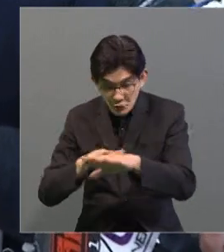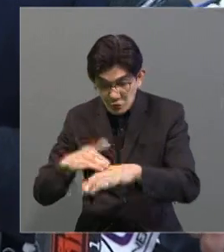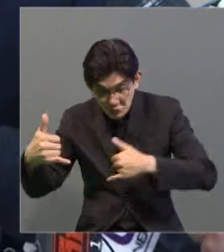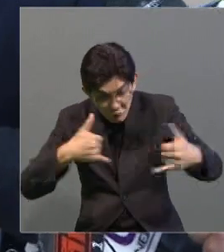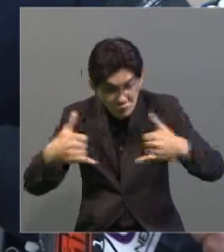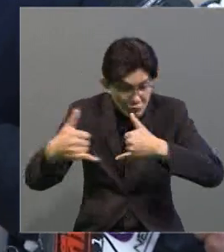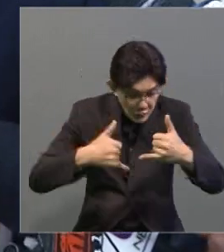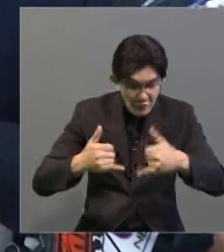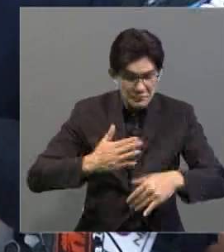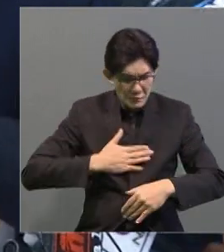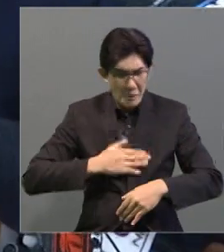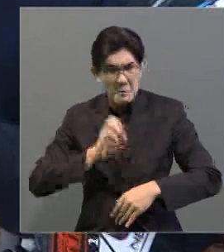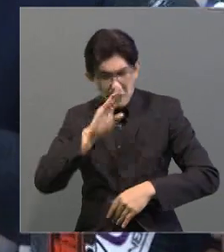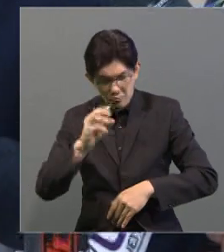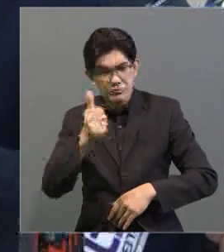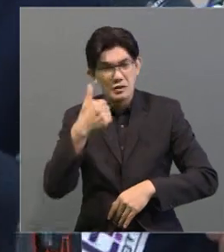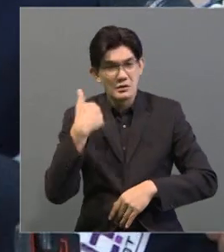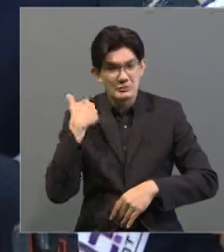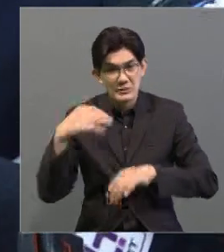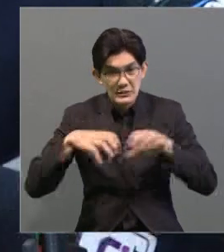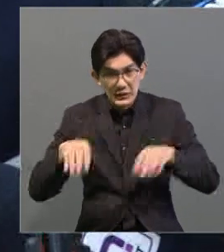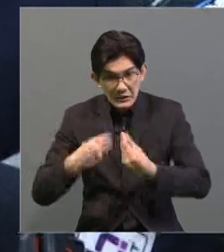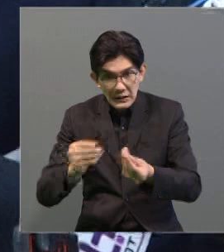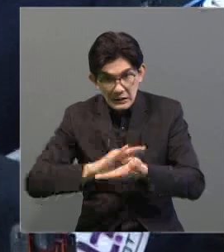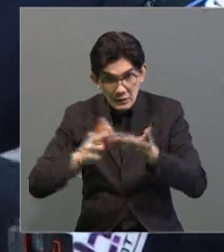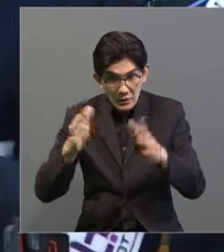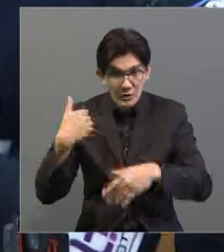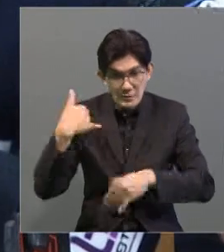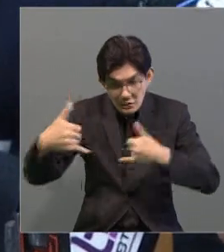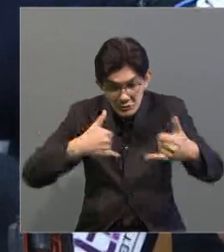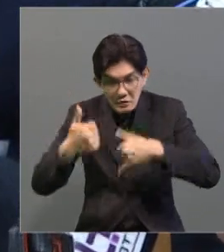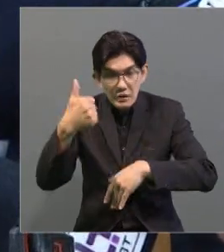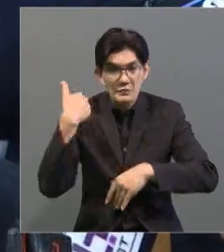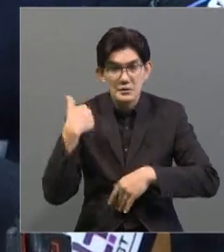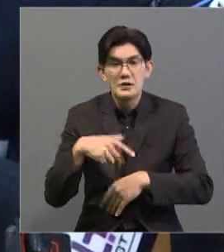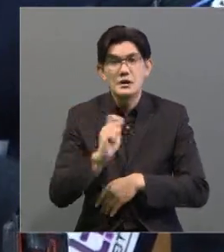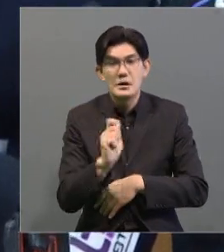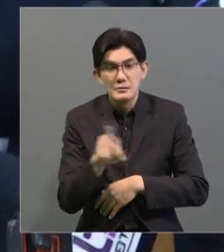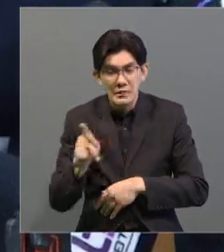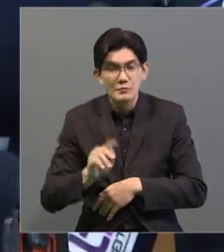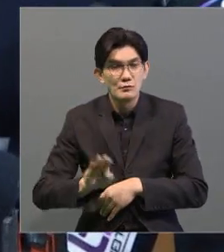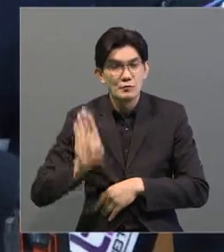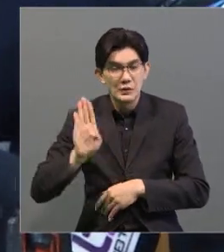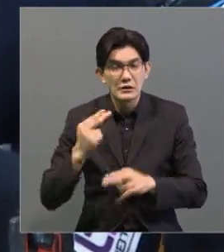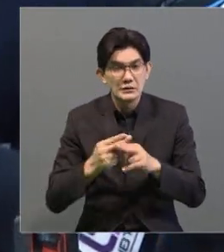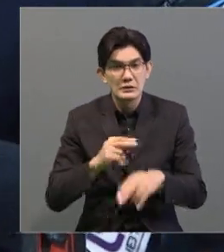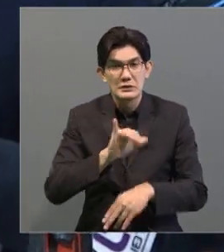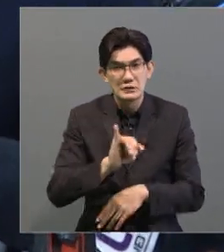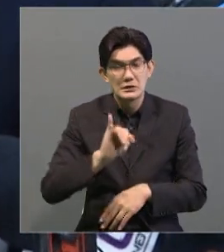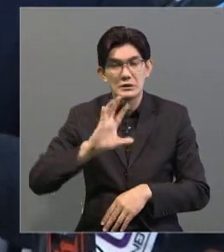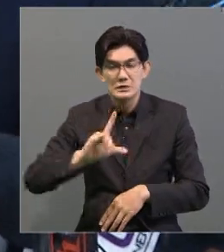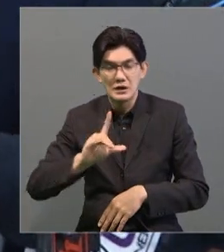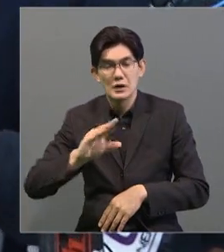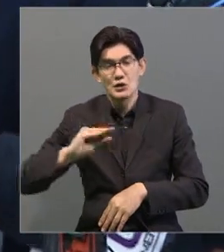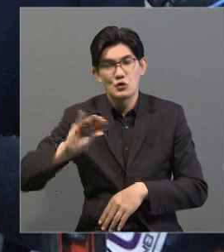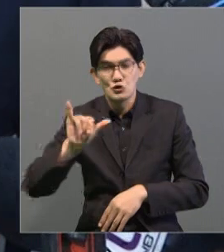เชิญชวนเข้ามาได้เลยอนุวัตรการันตีแล้วอนุวัตรจัดให้เรียบร้อยแล้วมาได้เลยฮะแอปนี้ฮะบริษัทไชโยครับเนี่ยไช